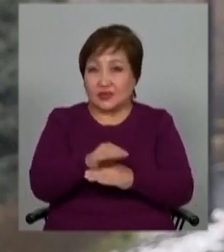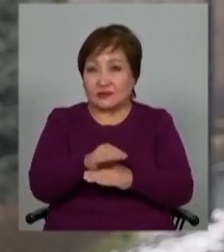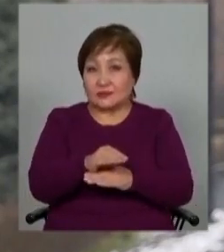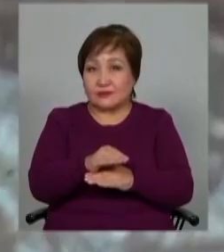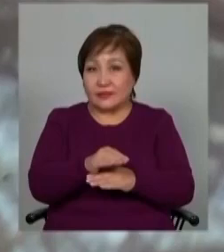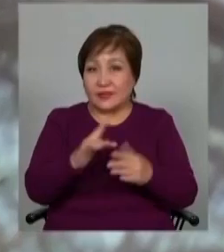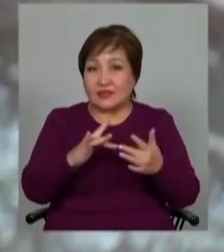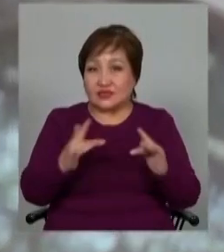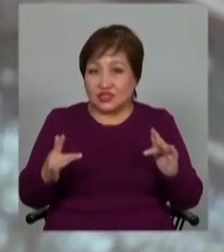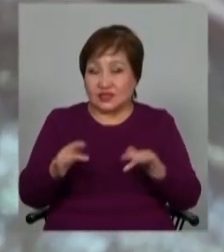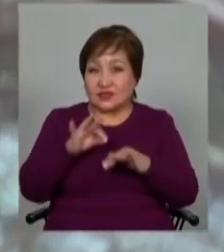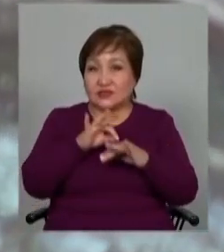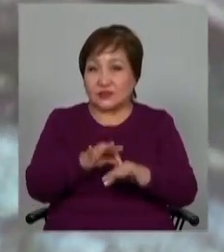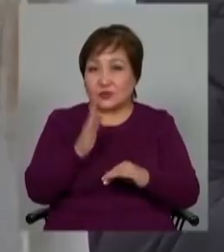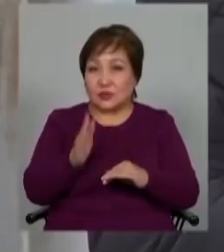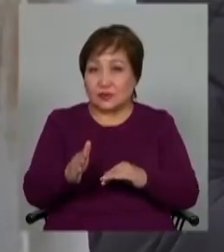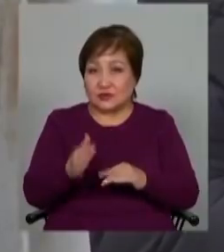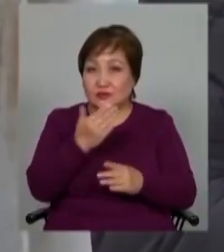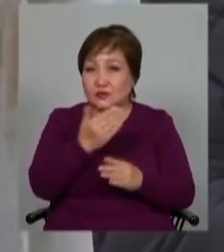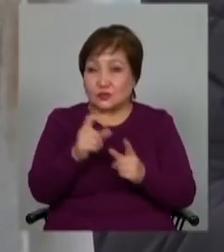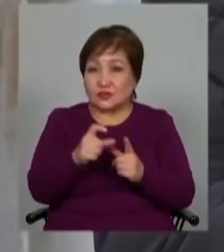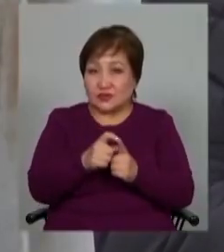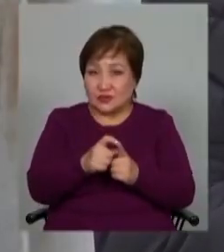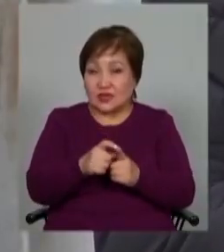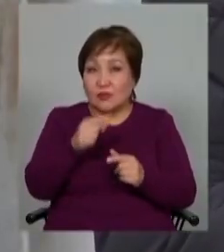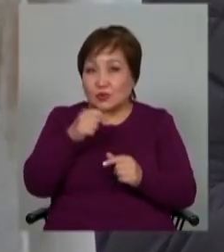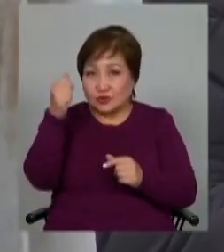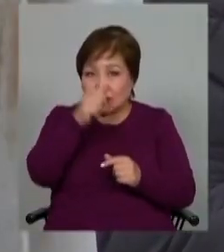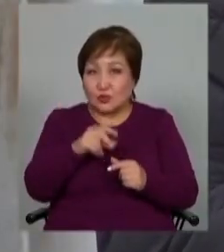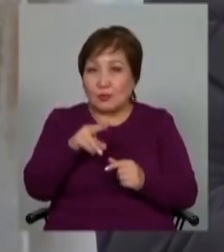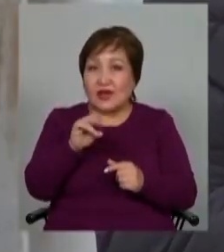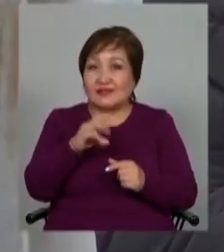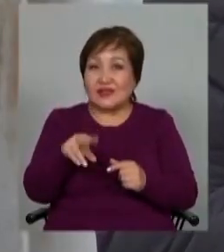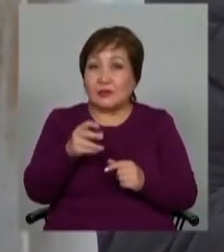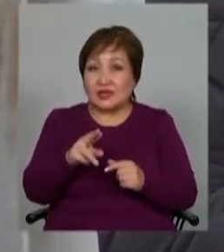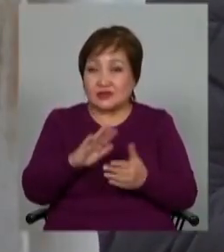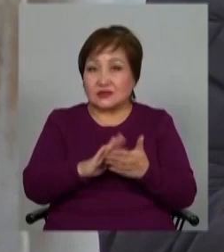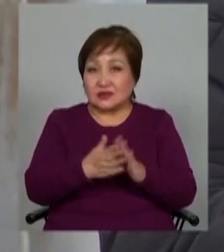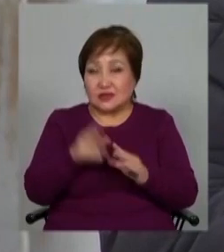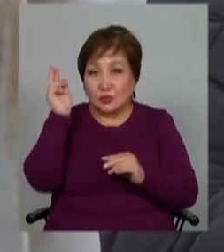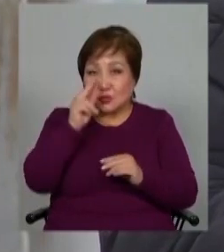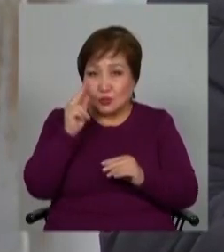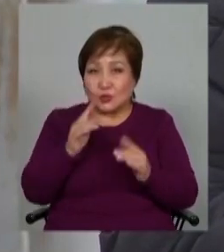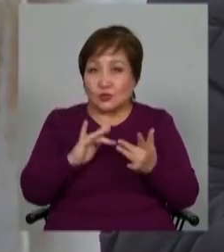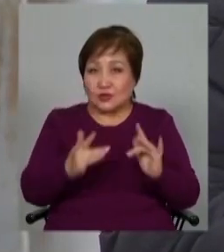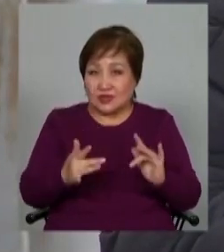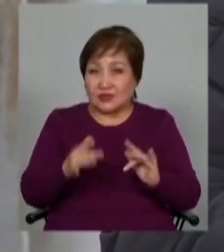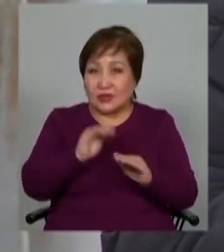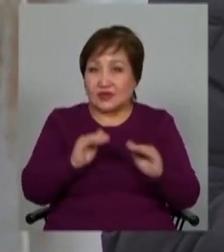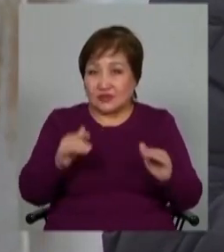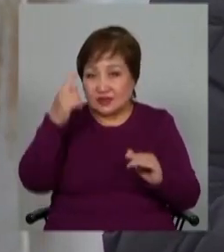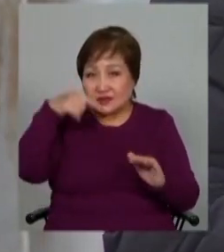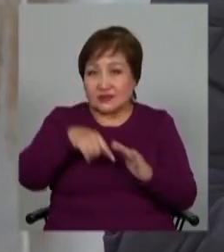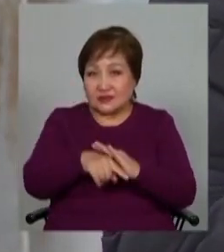желіні жүргізетін боламыз. Тұрғындардың сөзінше, былтыр пандемия жағдайындағы онлайн оқу барысында балаларының терең білім алуына интернет